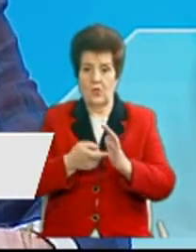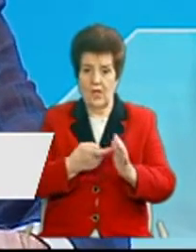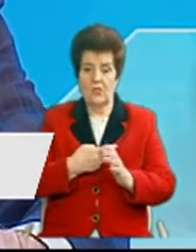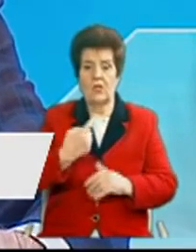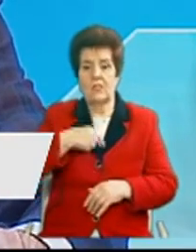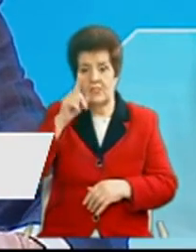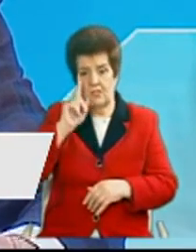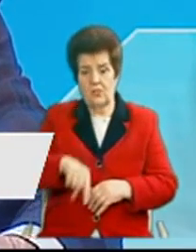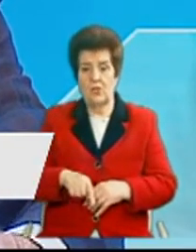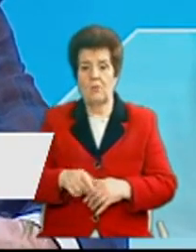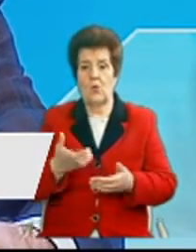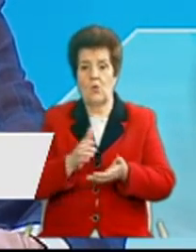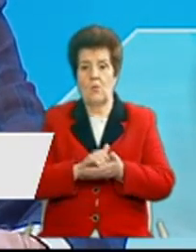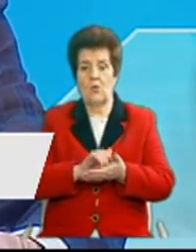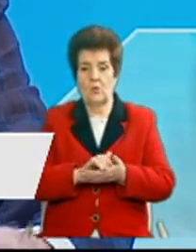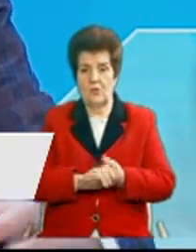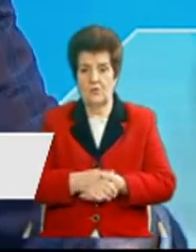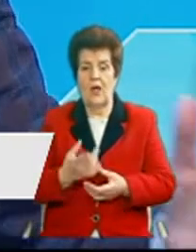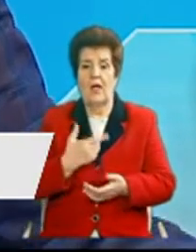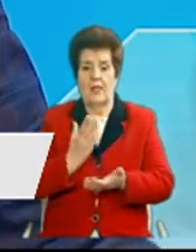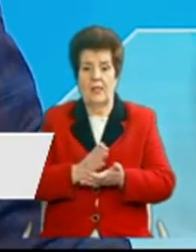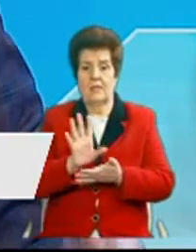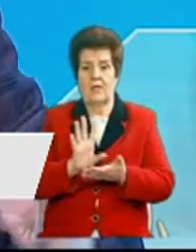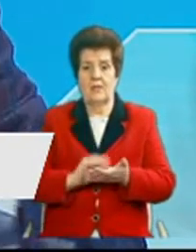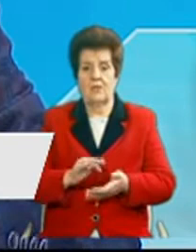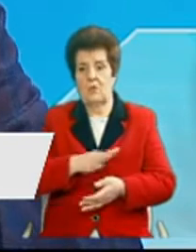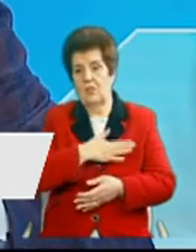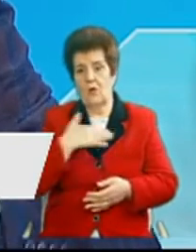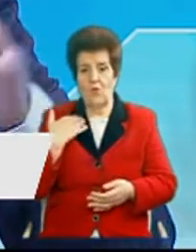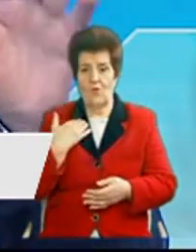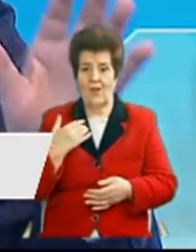cum se fac. Eu am foarte multe exemple, dar nu vreau să le